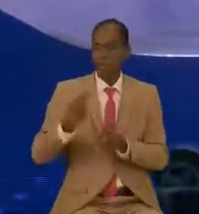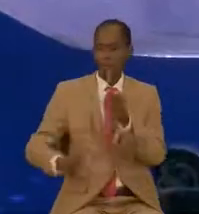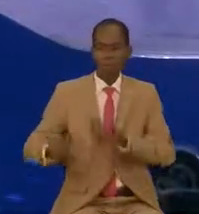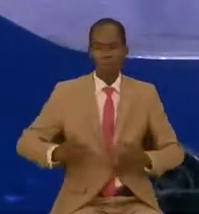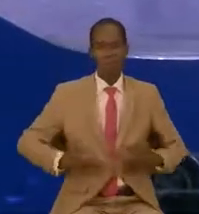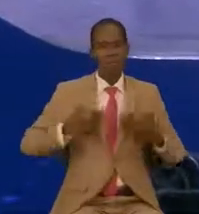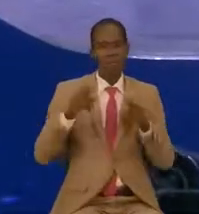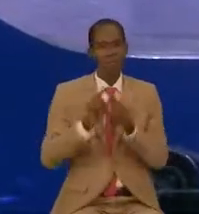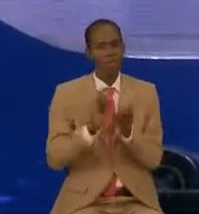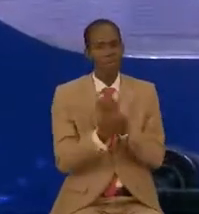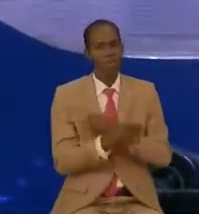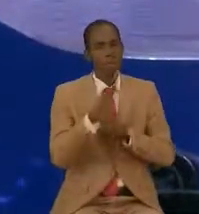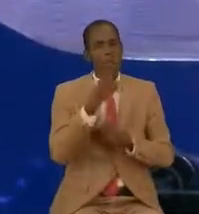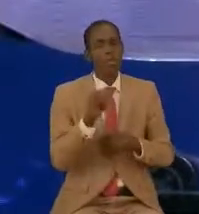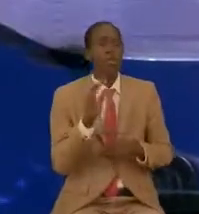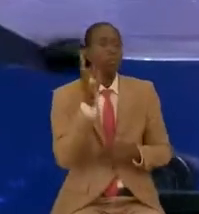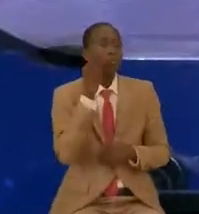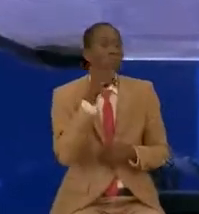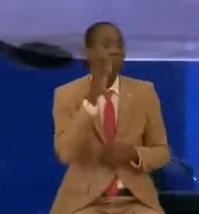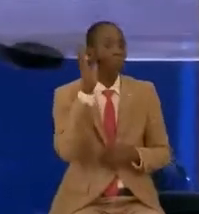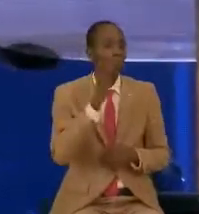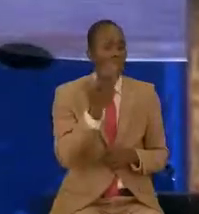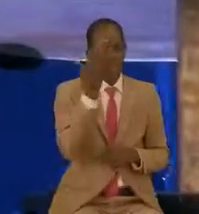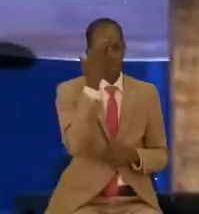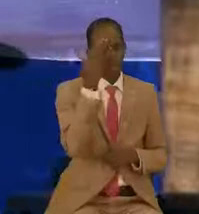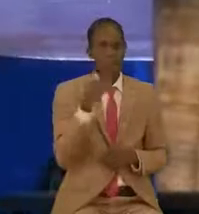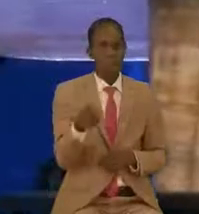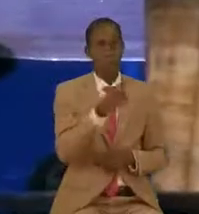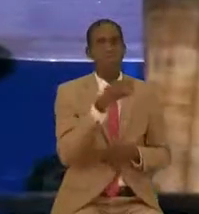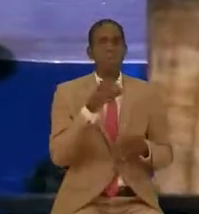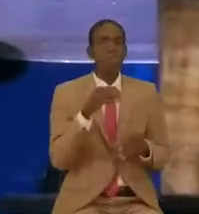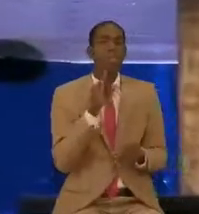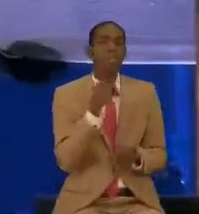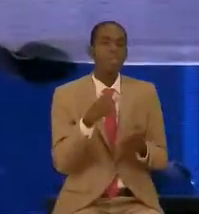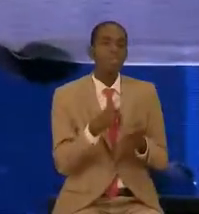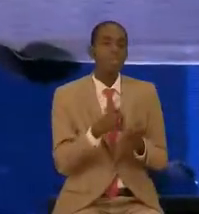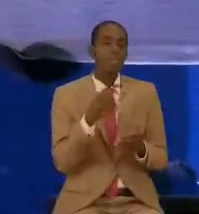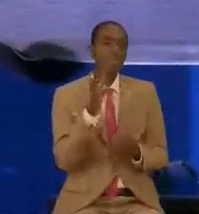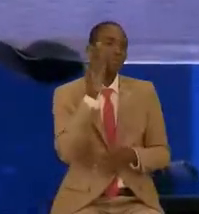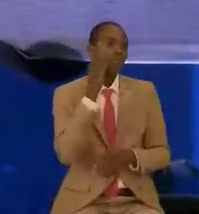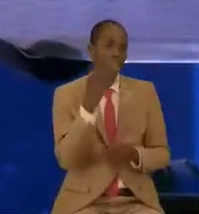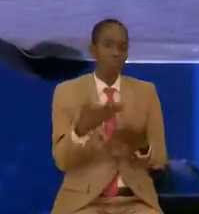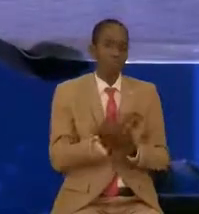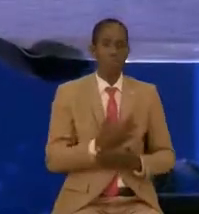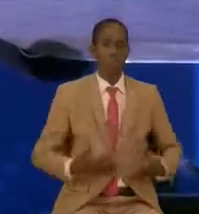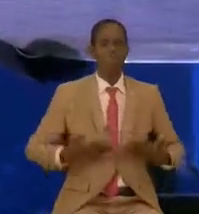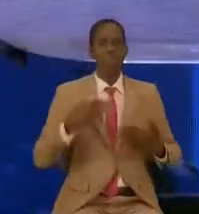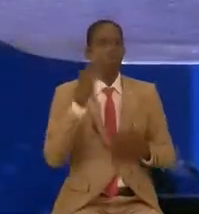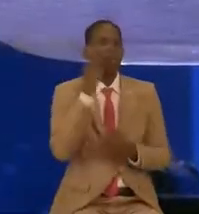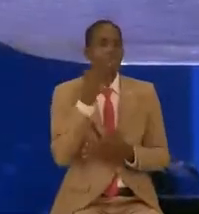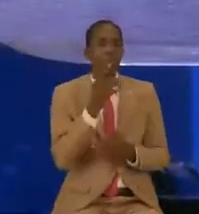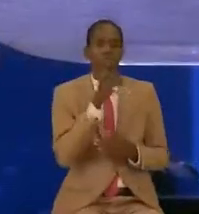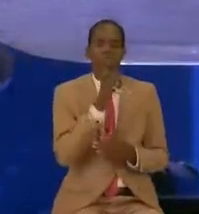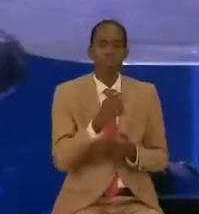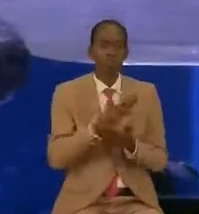ces vies-là sont changées? Vous les reconnaîtrez à leur fruit. Si le fruit de la nouvelle vie, le fruit de la